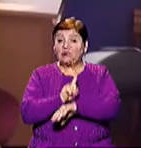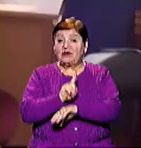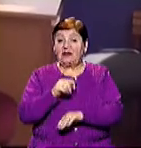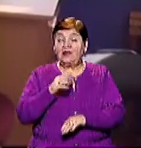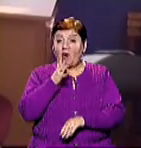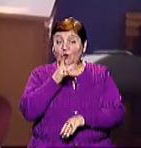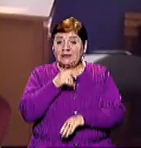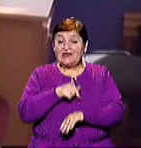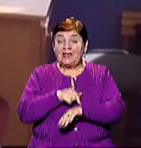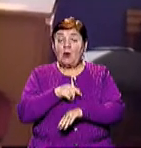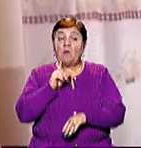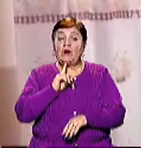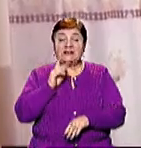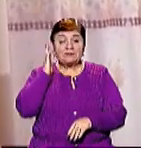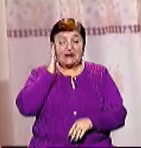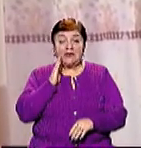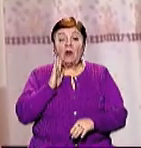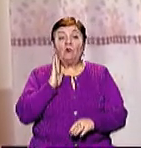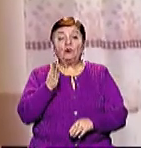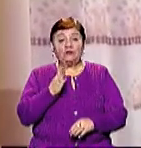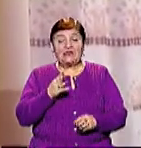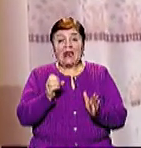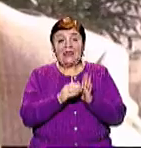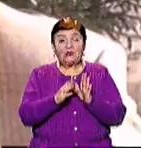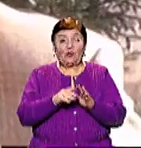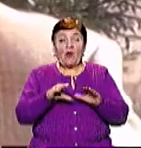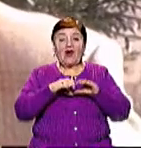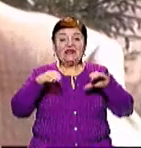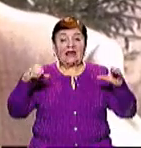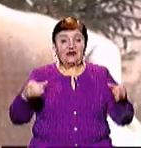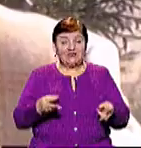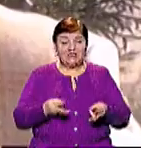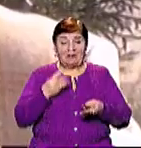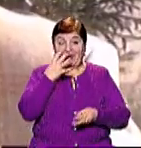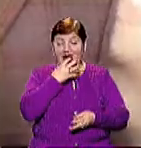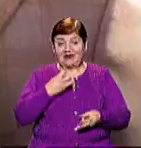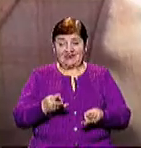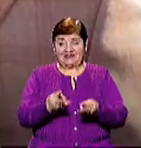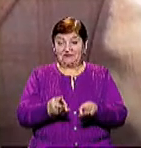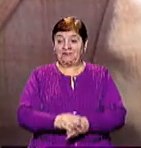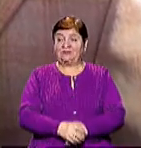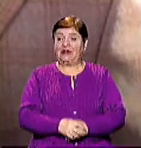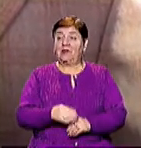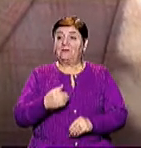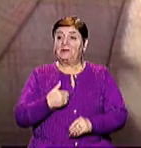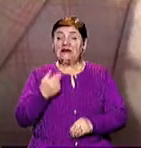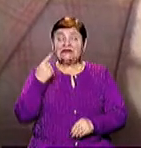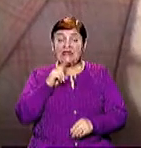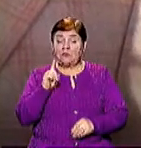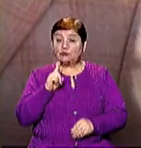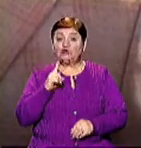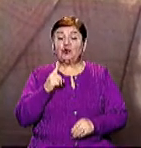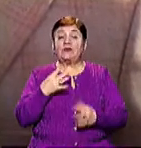Доти приміщення, де сплять діти, продовжують обігрівати електронагрівачами, каже директор дитсадка Олег Пагулич. Ми знаємо, що вже запустили тепло,